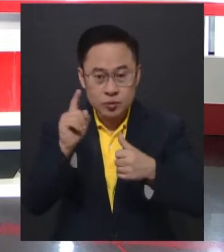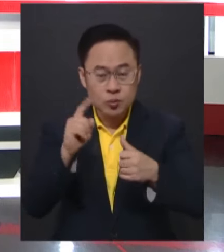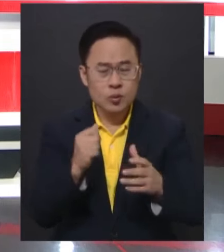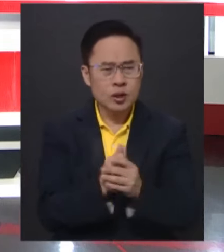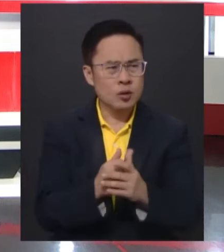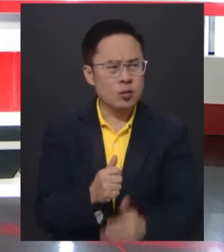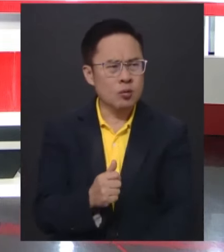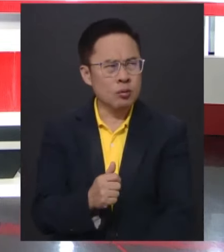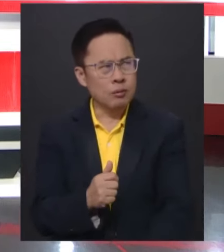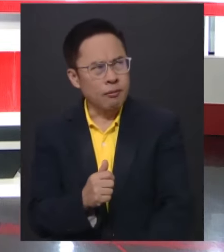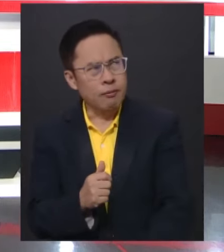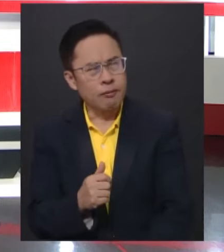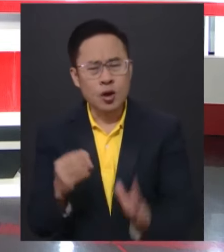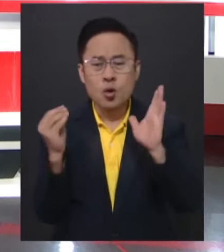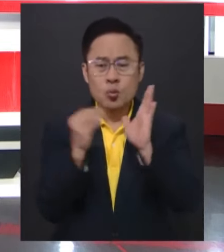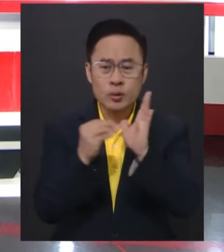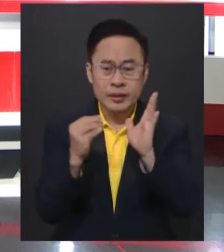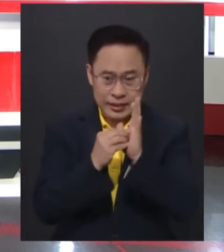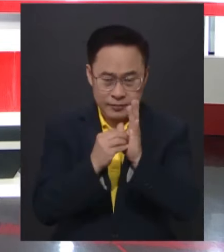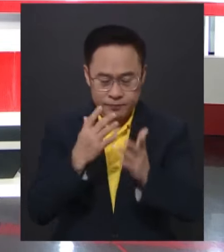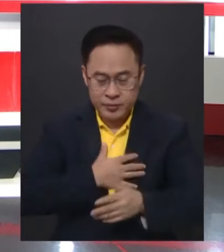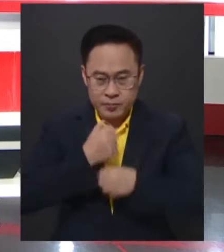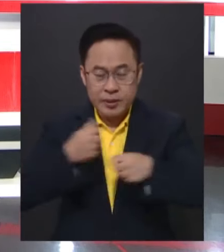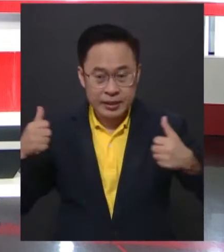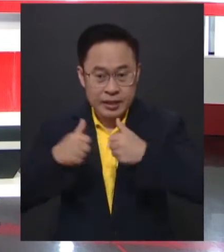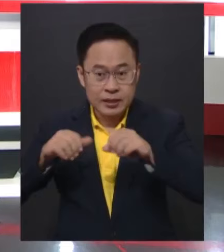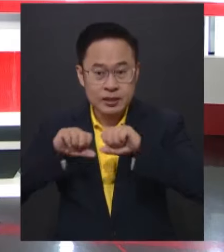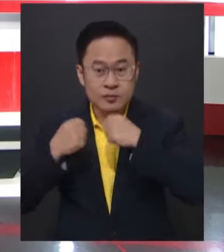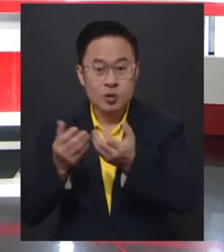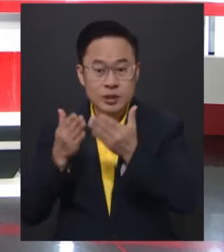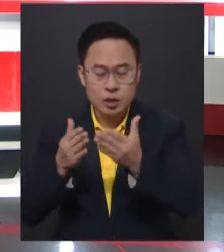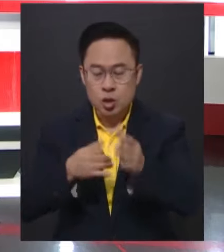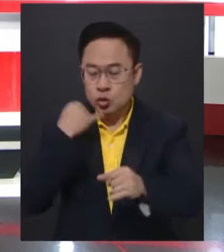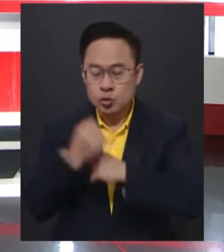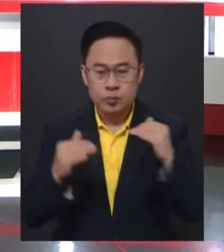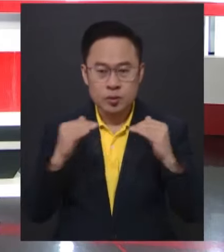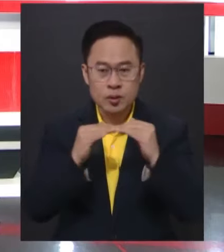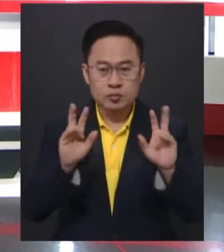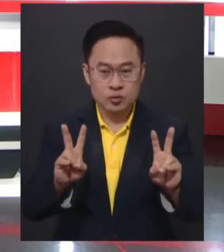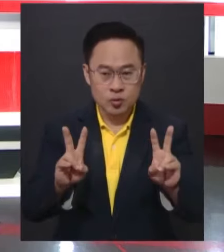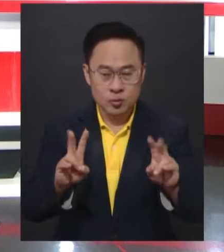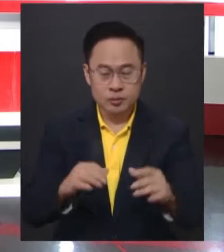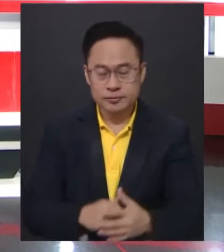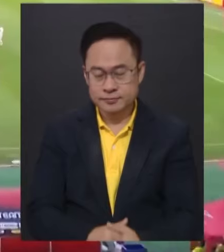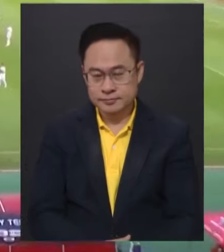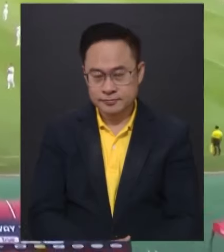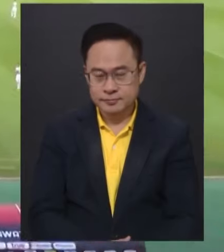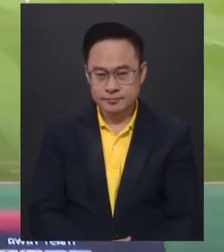ามสุดท้ายแบงคอกยูไนเต็ดเปิดบ้านเสมอท่าเรือ 2-2 นะครับก็เลยทำให้ยังต้องตามหลังบุรีรัมย์อยู่4แต้มครับ